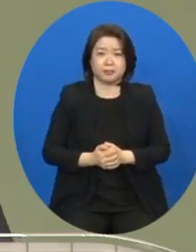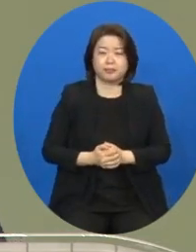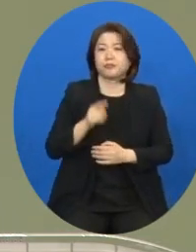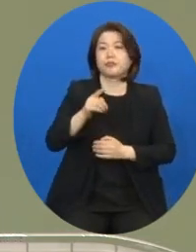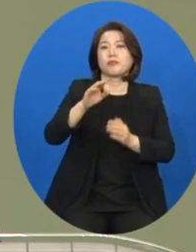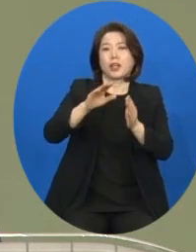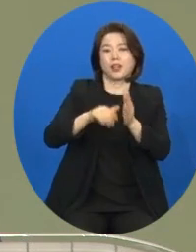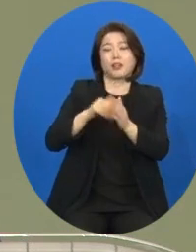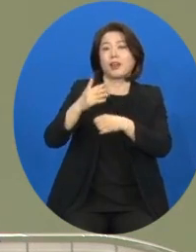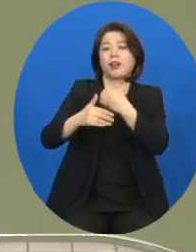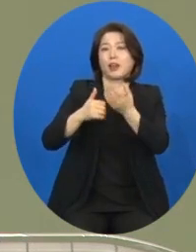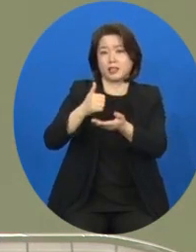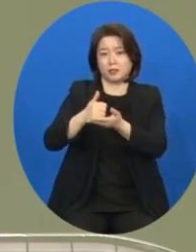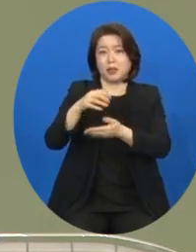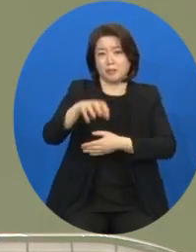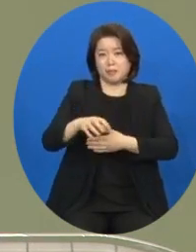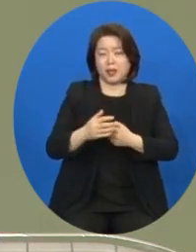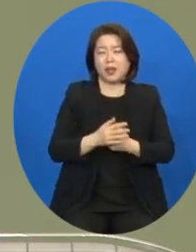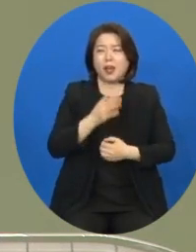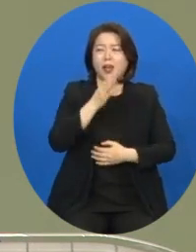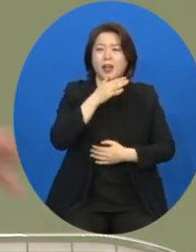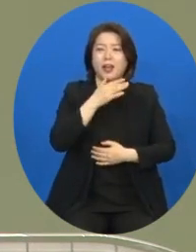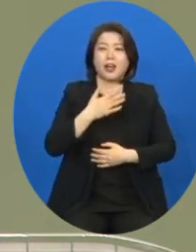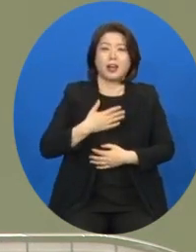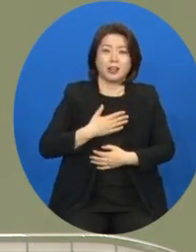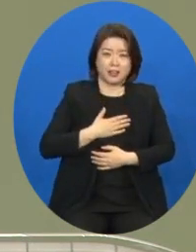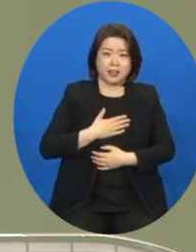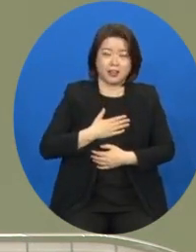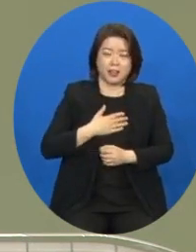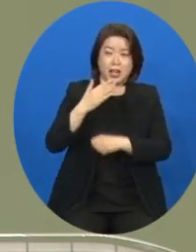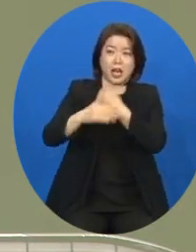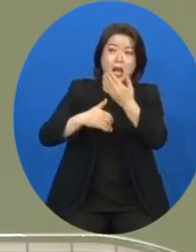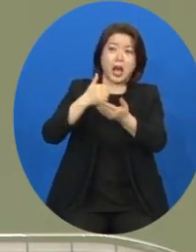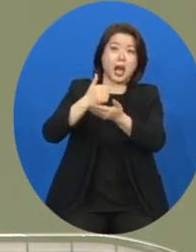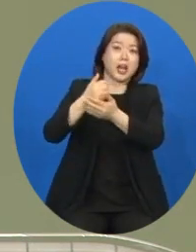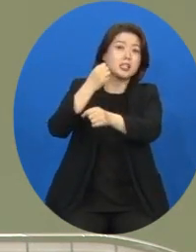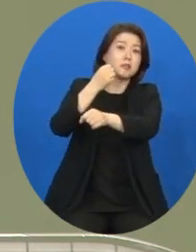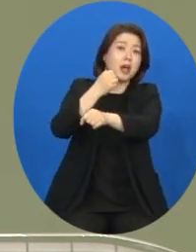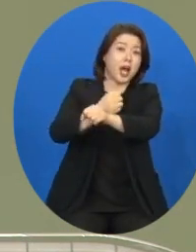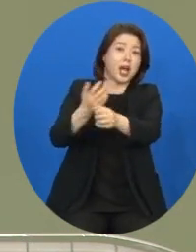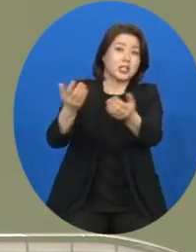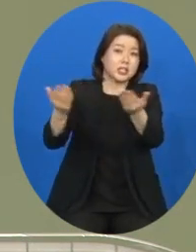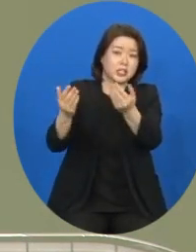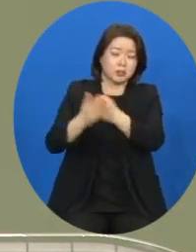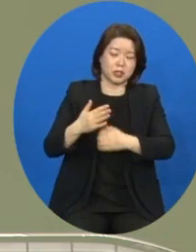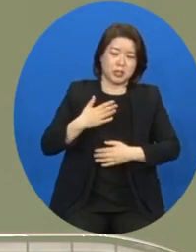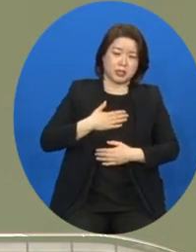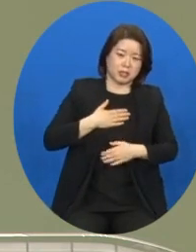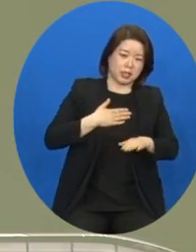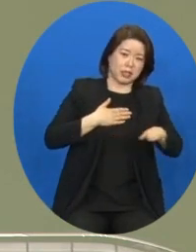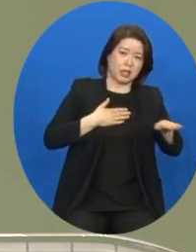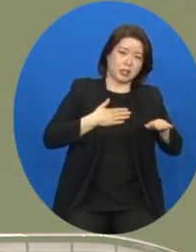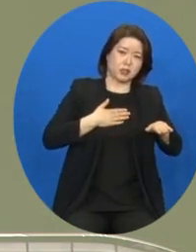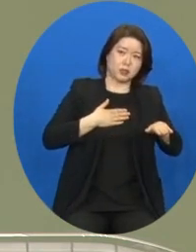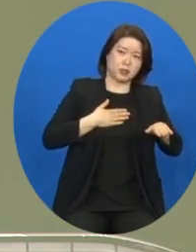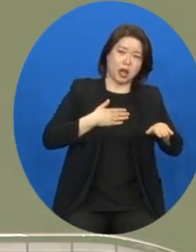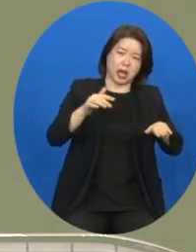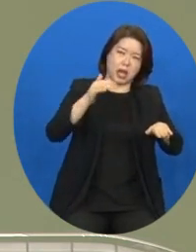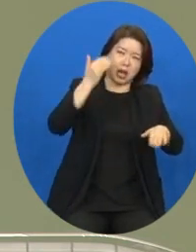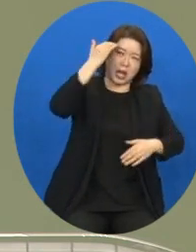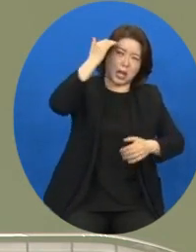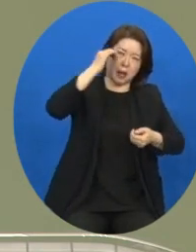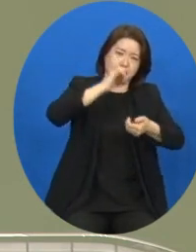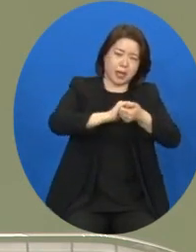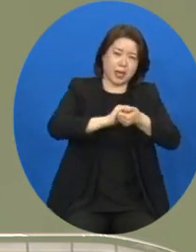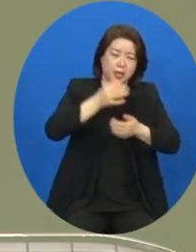그때 하나님 앞에 아, 내가 하나님이 하시는 일을 내 수준으로 제한하고 있는 것을